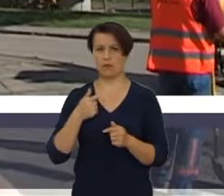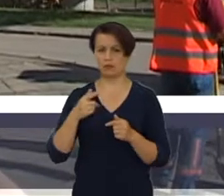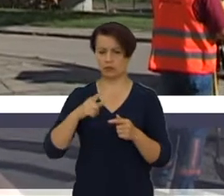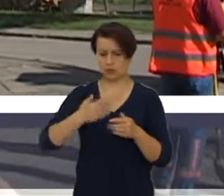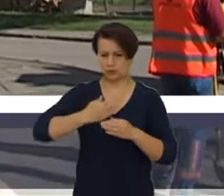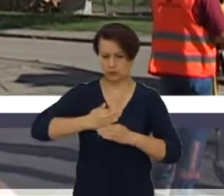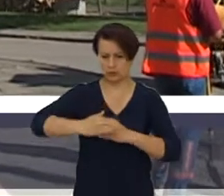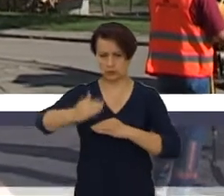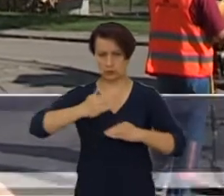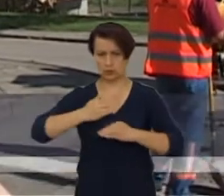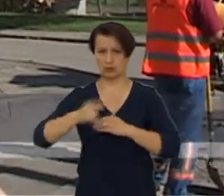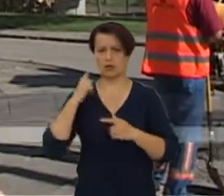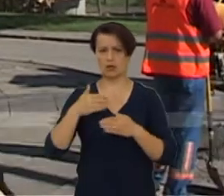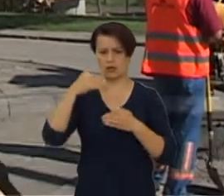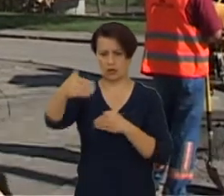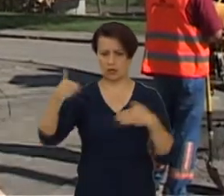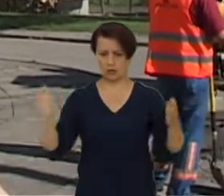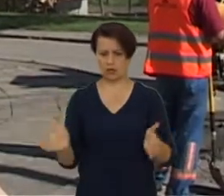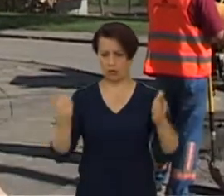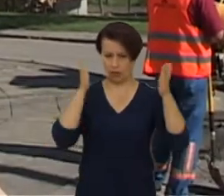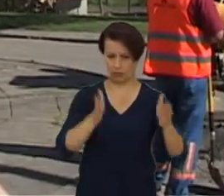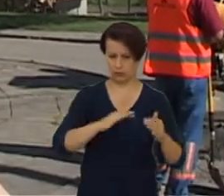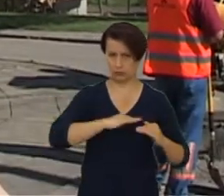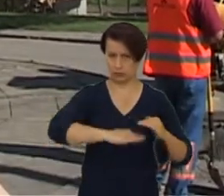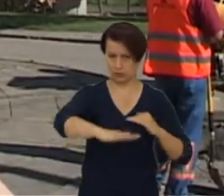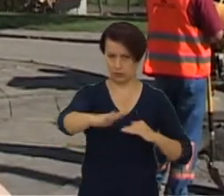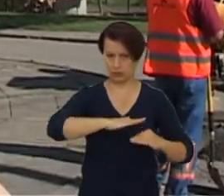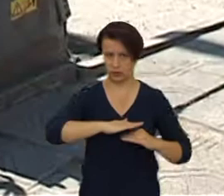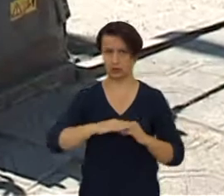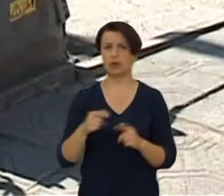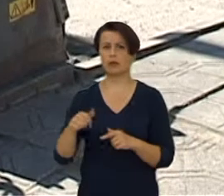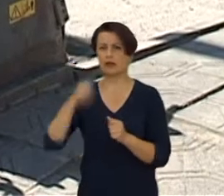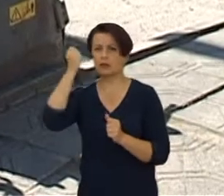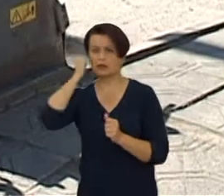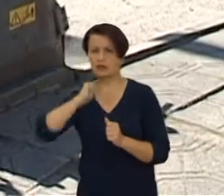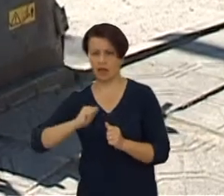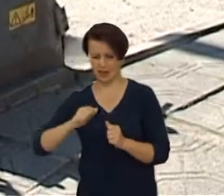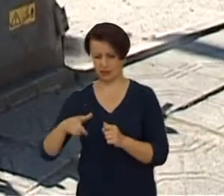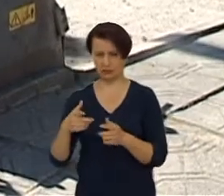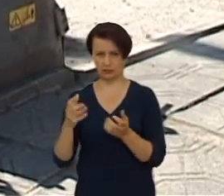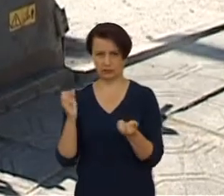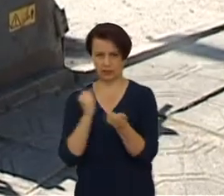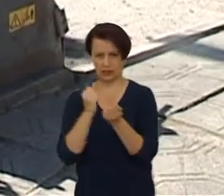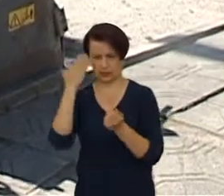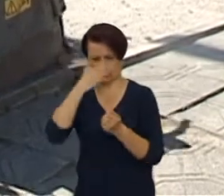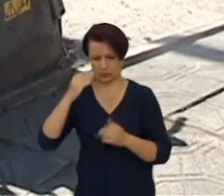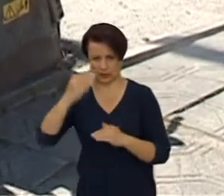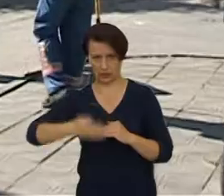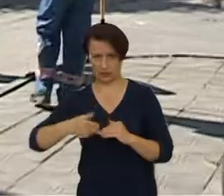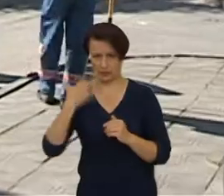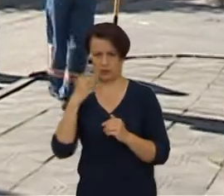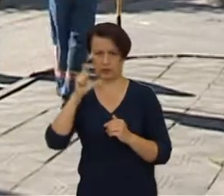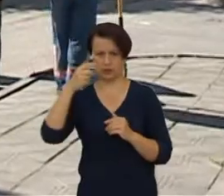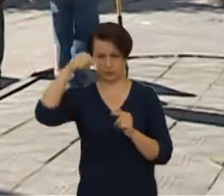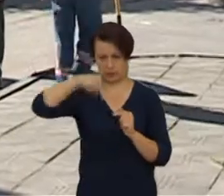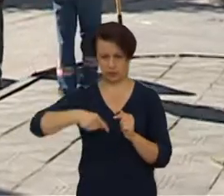ir dedam didesnį lopą toj vietai. Ta vieta stovi jau kokie 5 metai būna. Išprezuojam seną asfaltą 5 cm